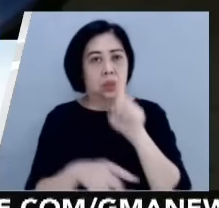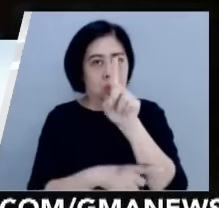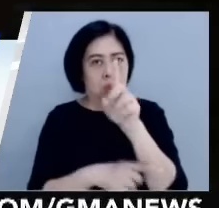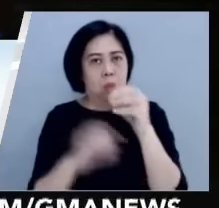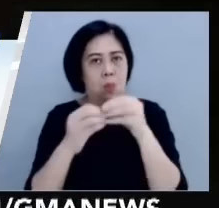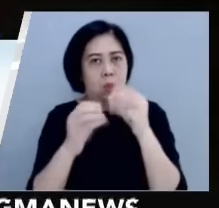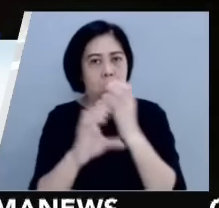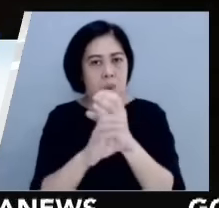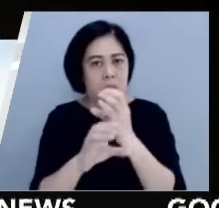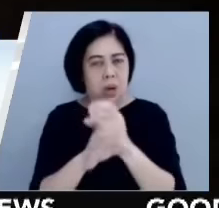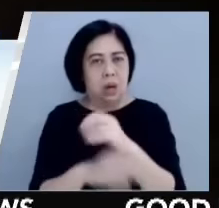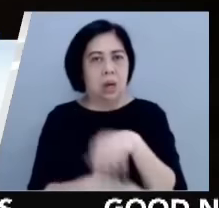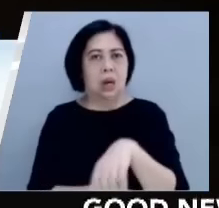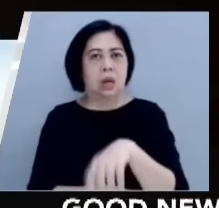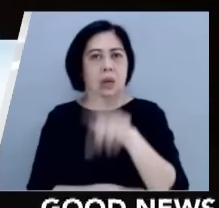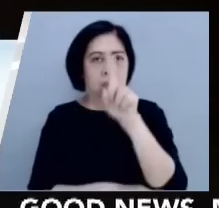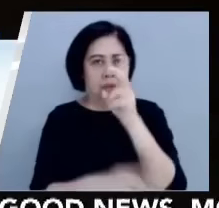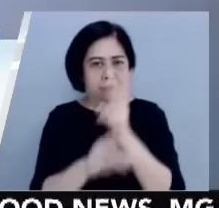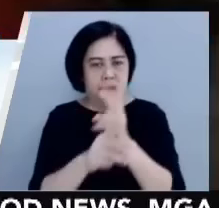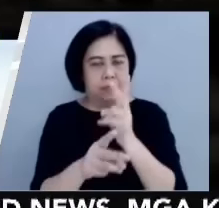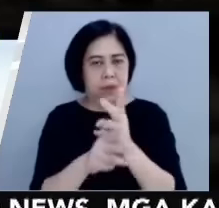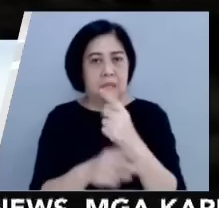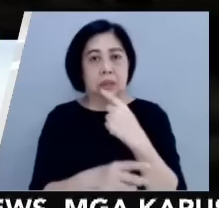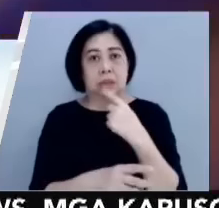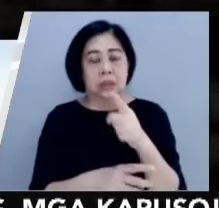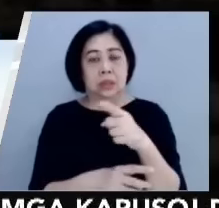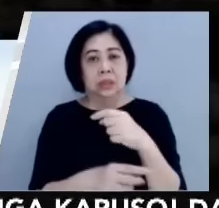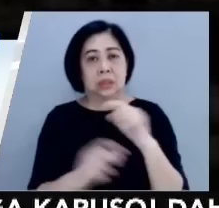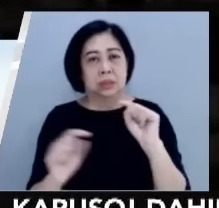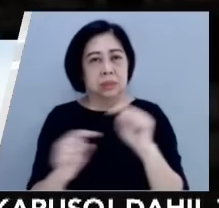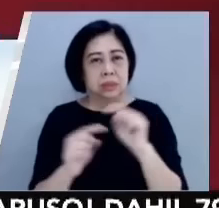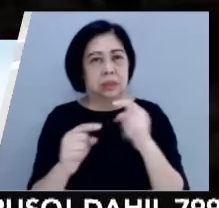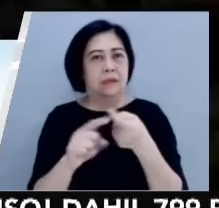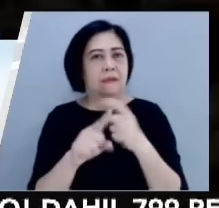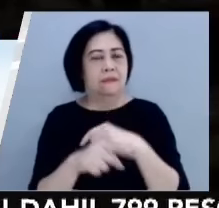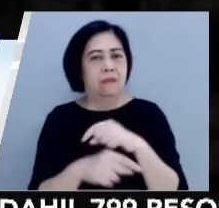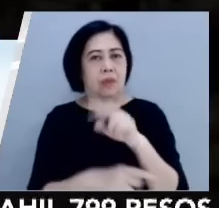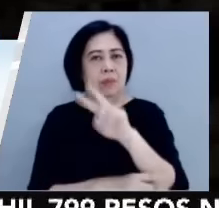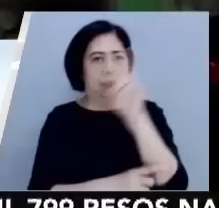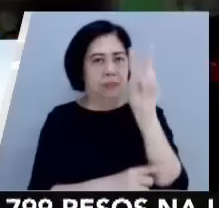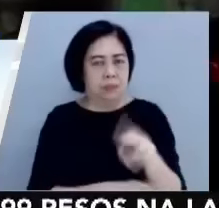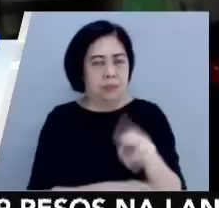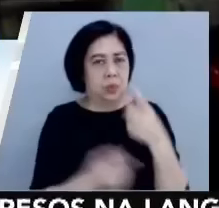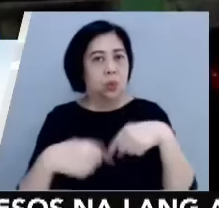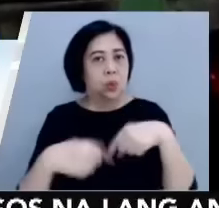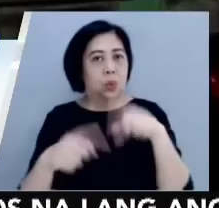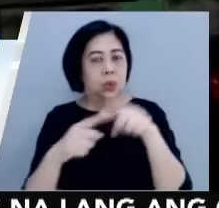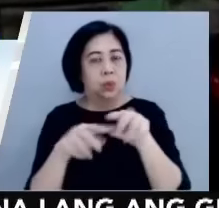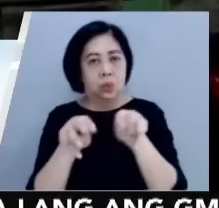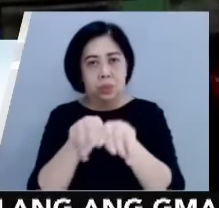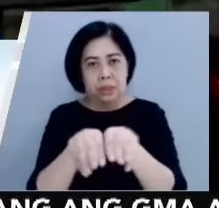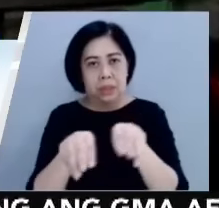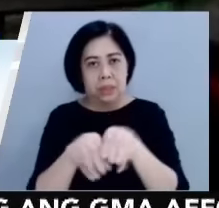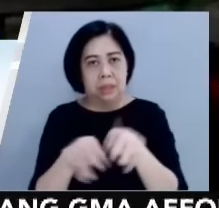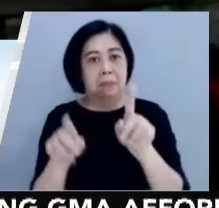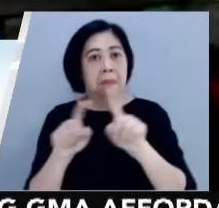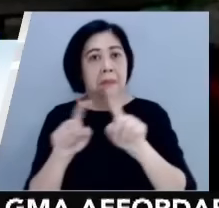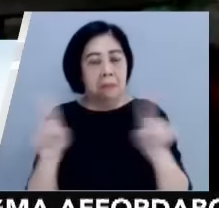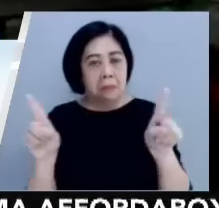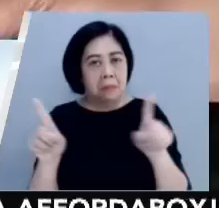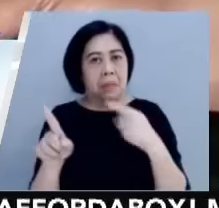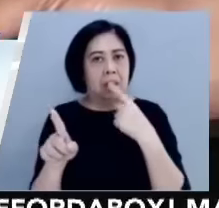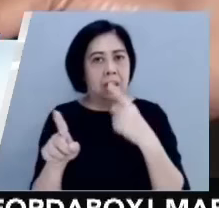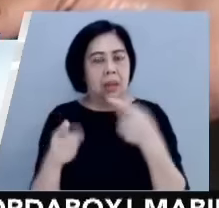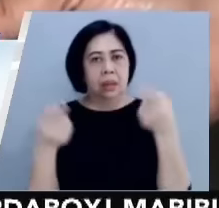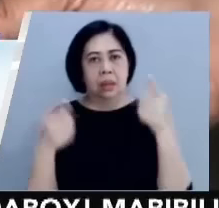van. Kuwento ng sugat ang pahinate ng wing van, galing sila ng Valenzuela at papunta ng Marikina. Pero bigla raw silang nawala ng